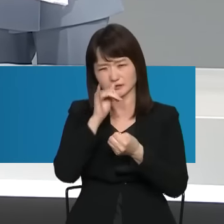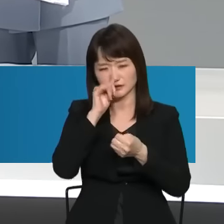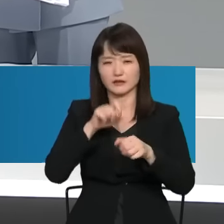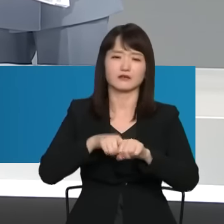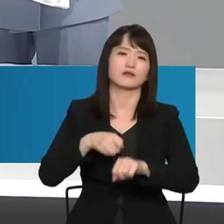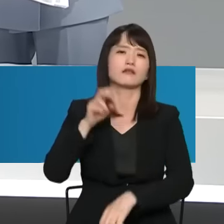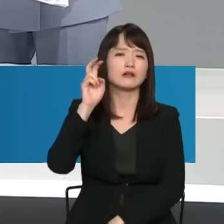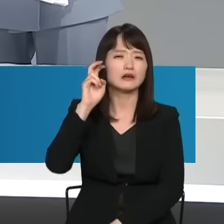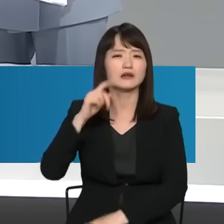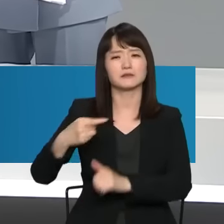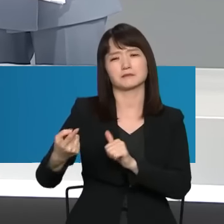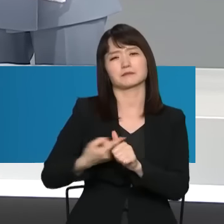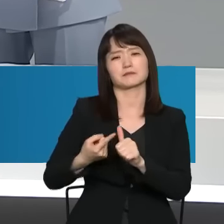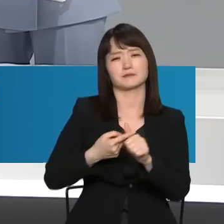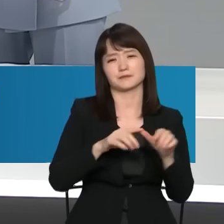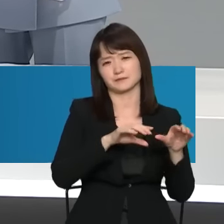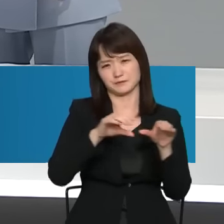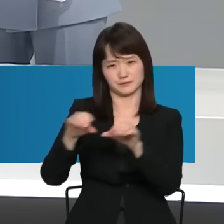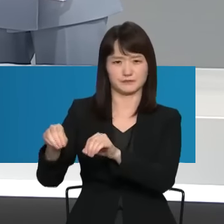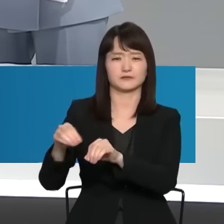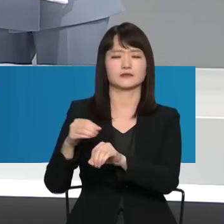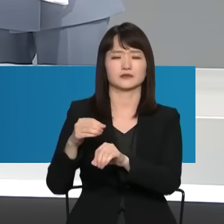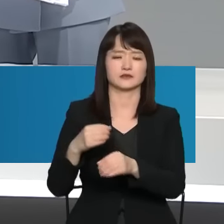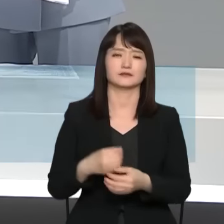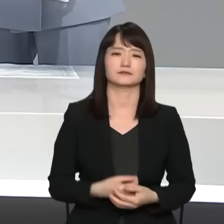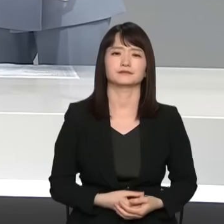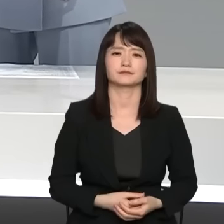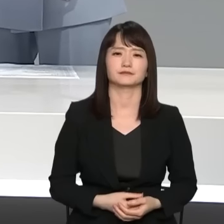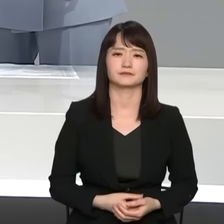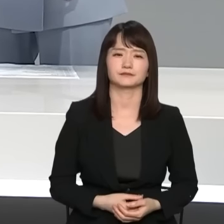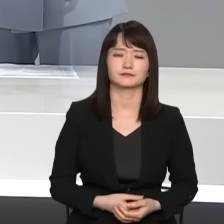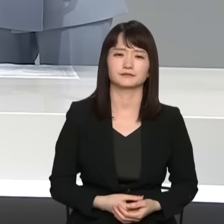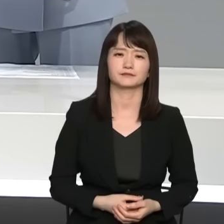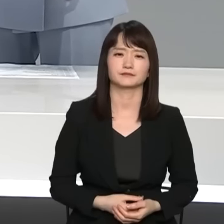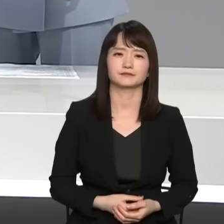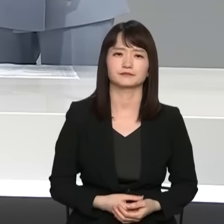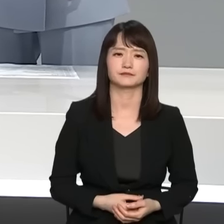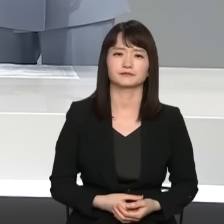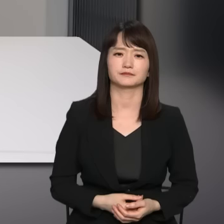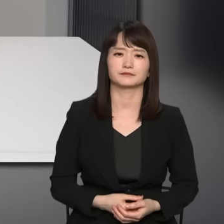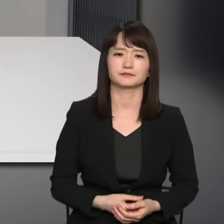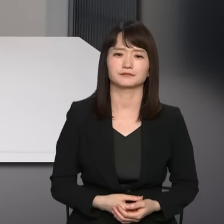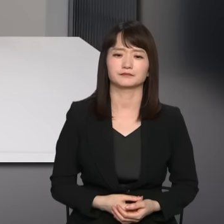많다면서 억측과 비방을 멈춰달라고 했습니다. 오승열 PD입니다.